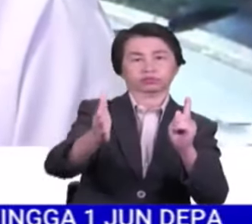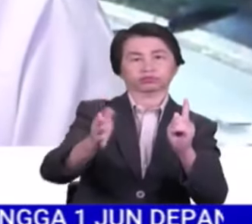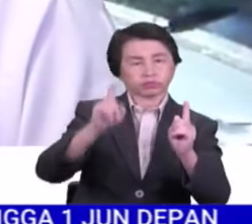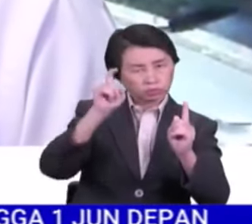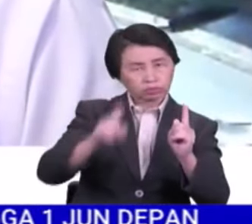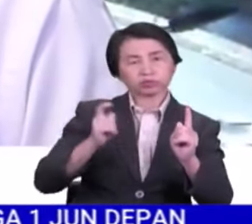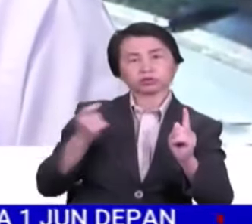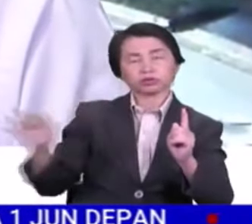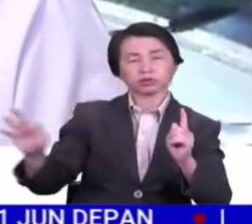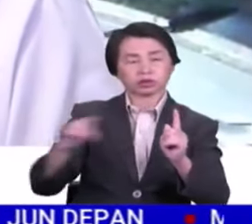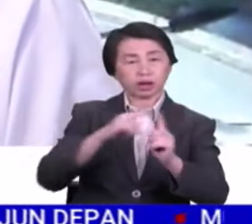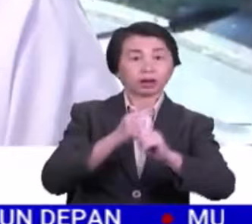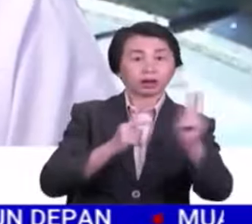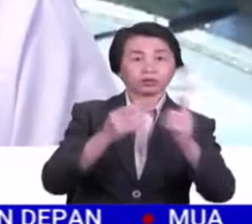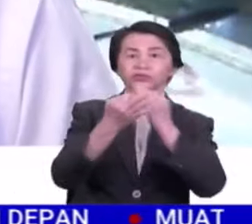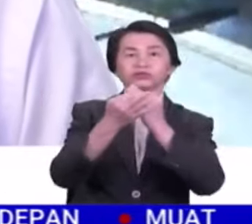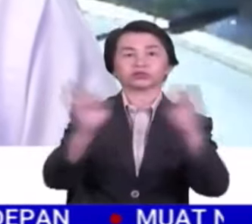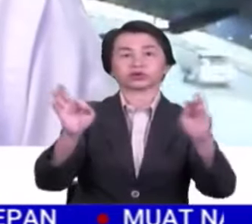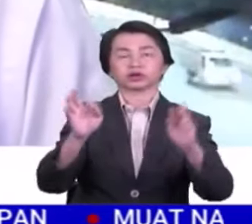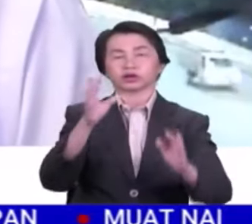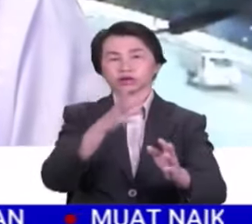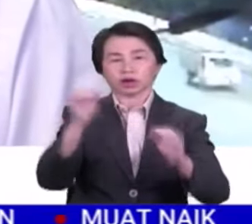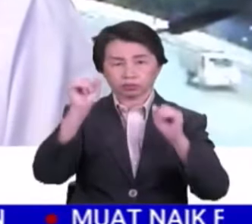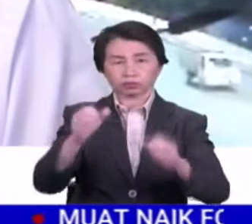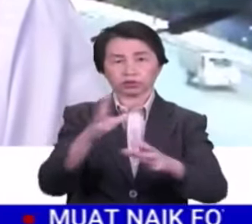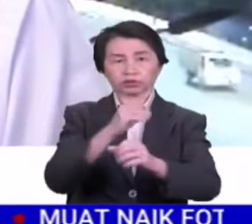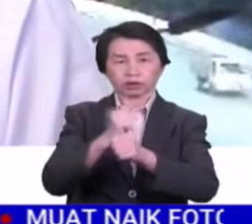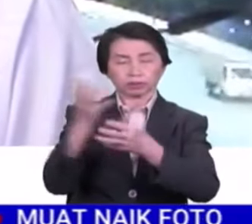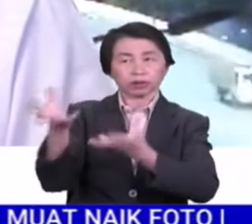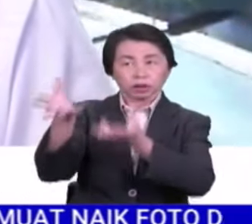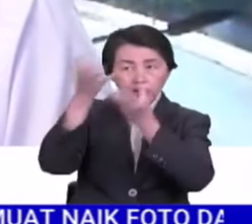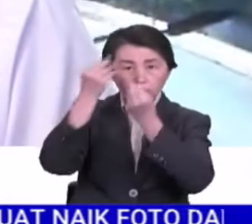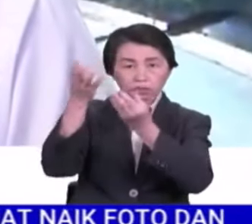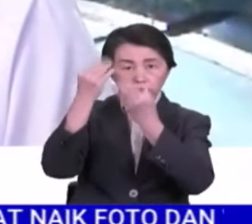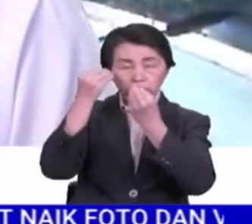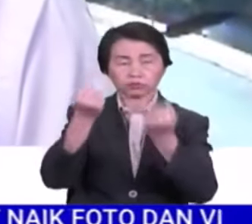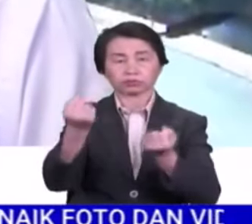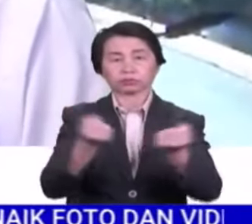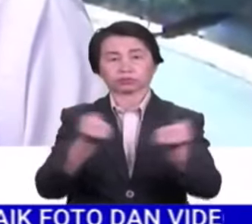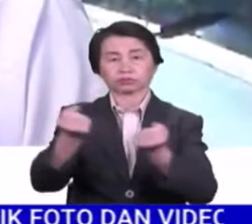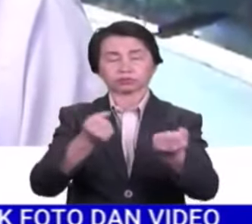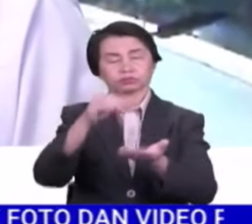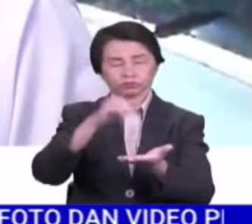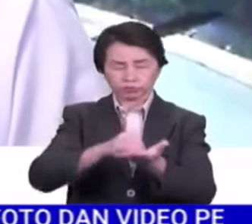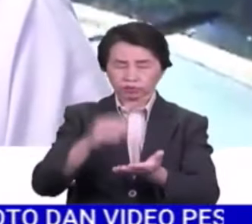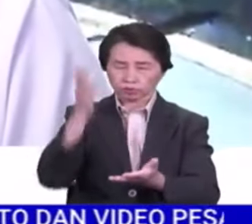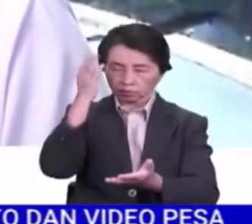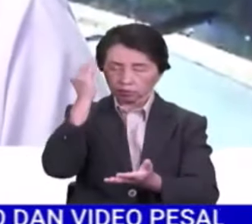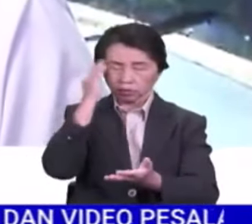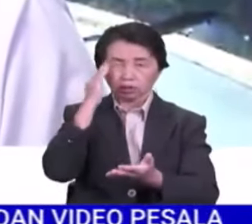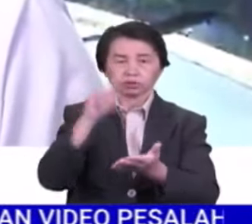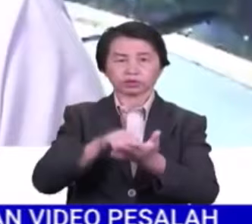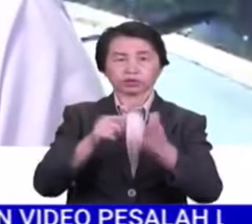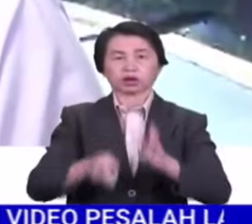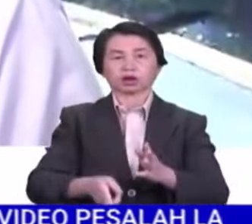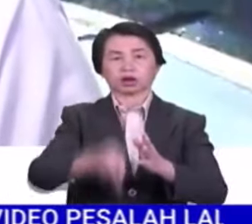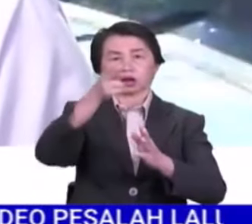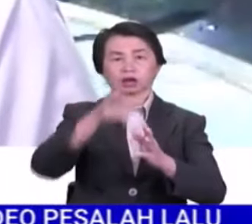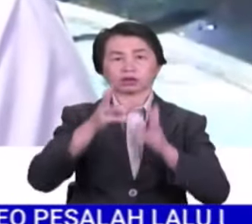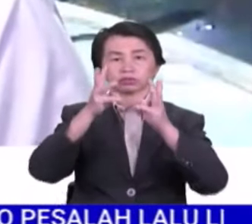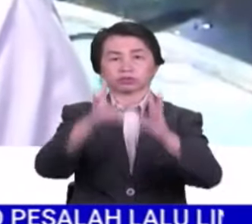di plaza tol. Selain itu, pengguna-pengguna juga boleh mendapatkan info-info trafik terkini di lebuh raya